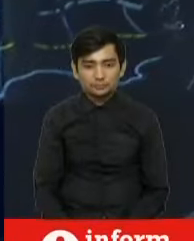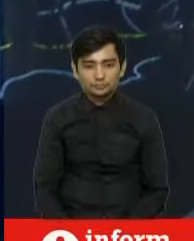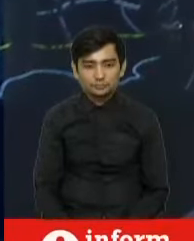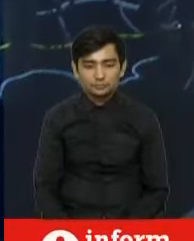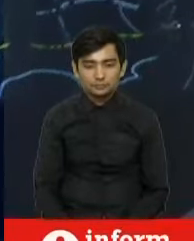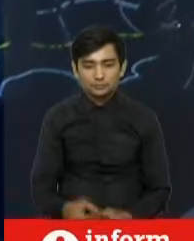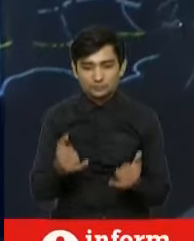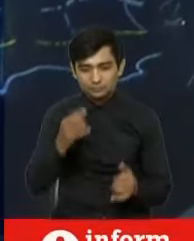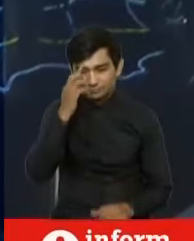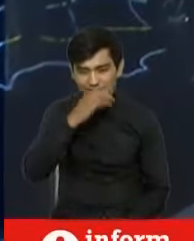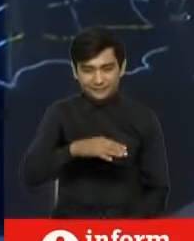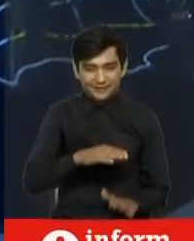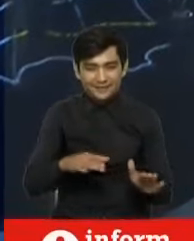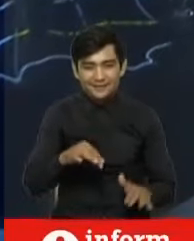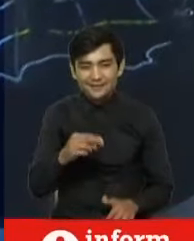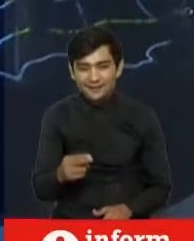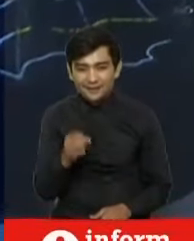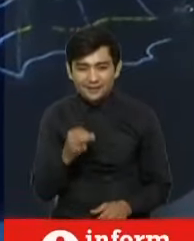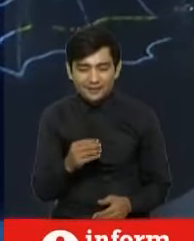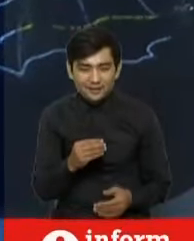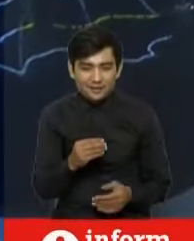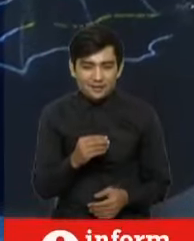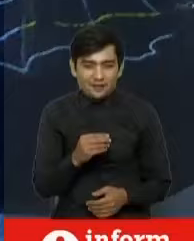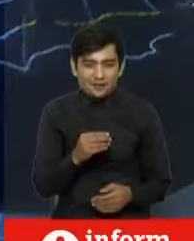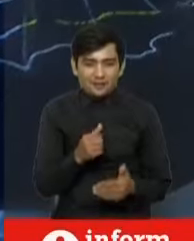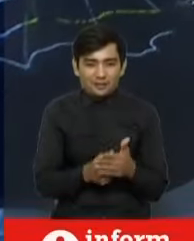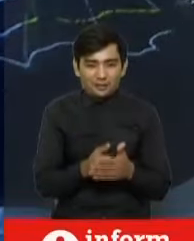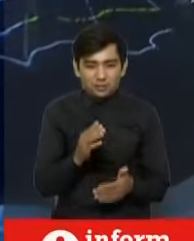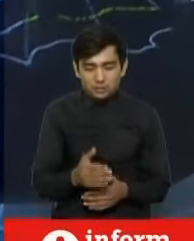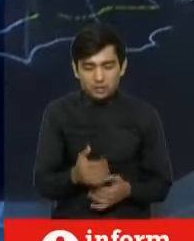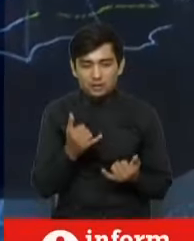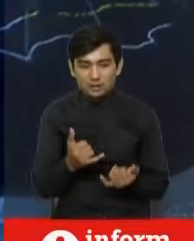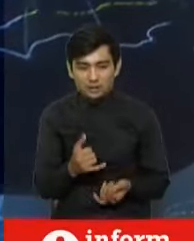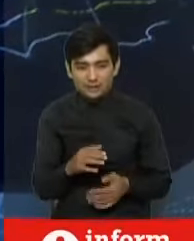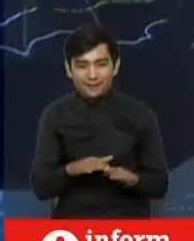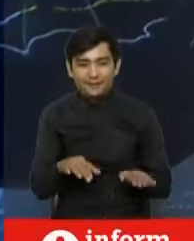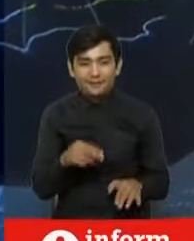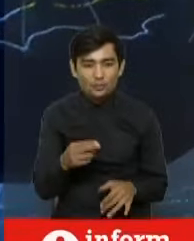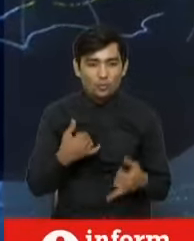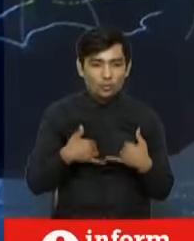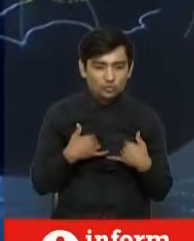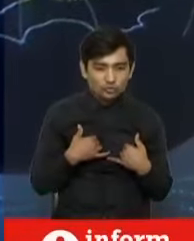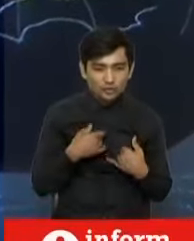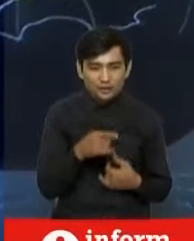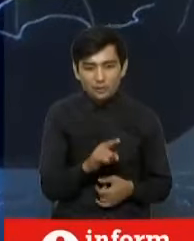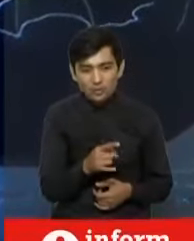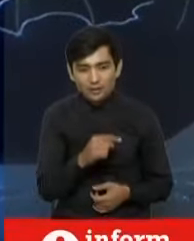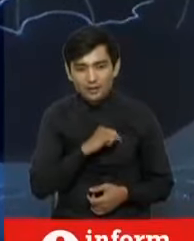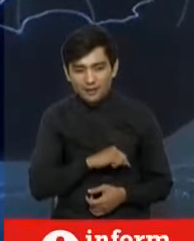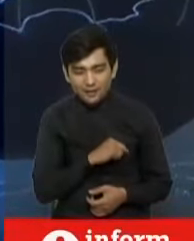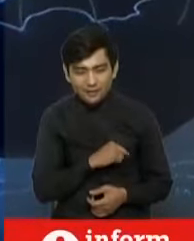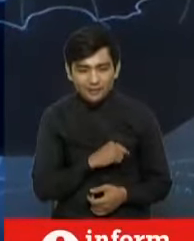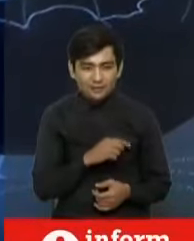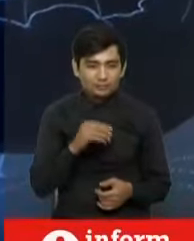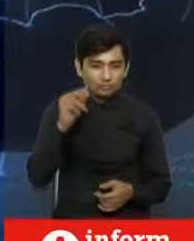Енді еліміздегі балабақшаларға бағалау жүйесі енгізіледі. Яғни бұдан былай бөбекжайдағы тәрбиешілер баланың мінез құлқын, білімге